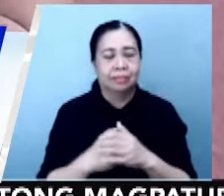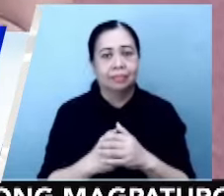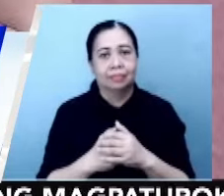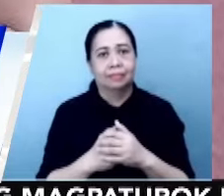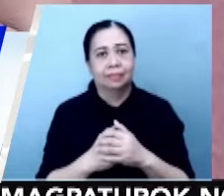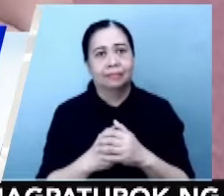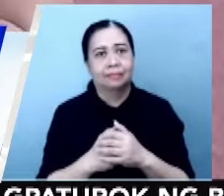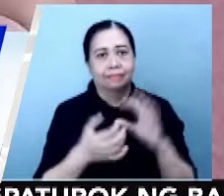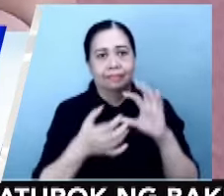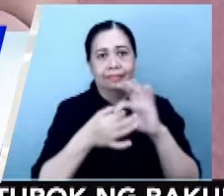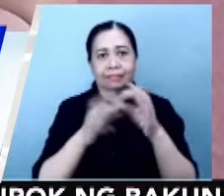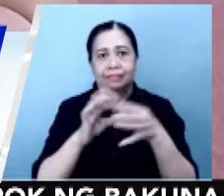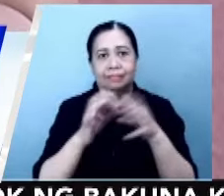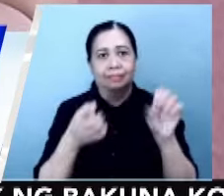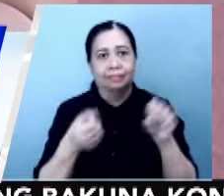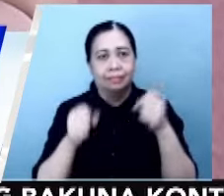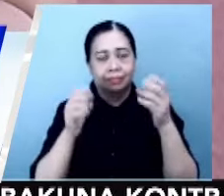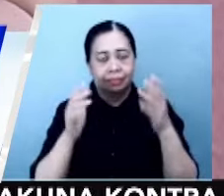Olympian athletes na